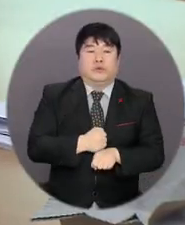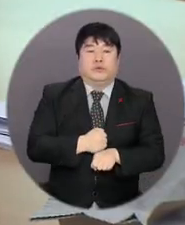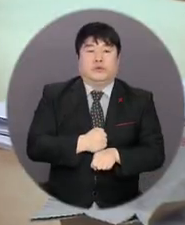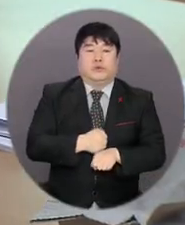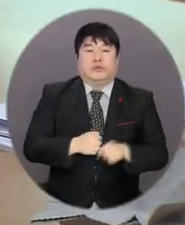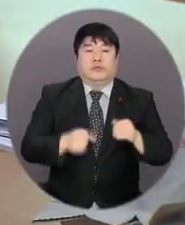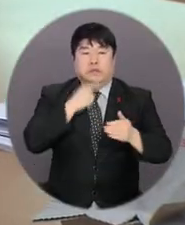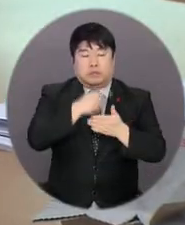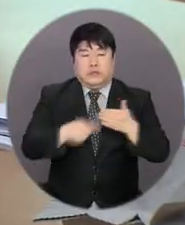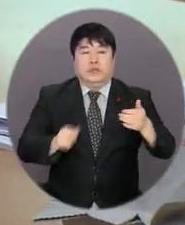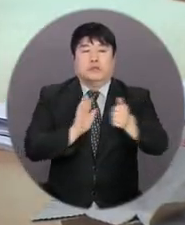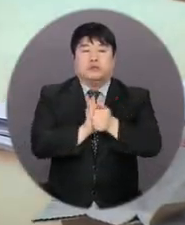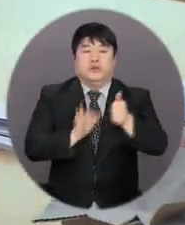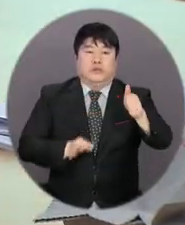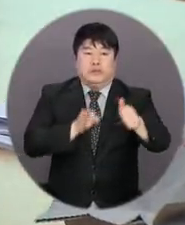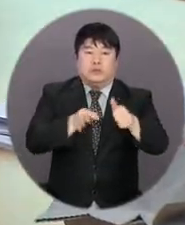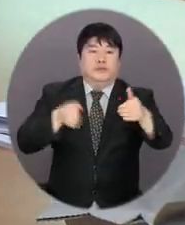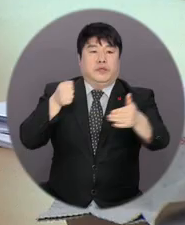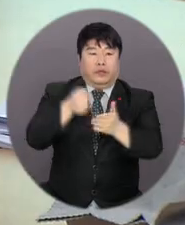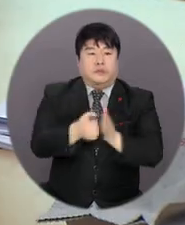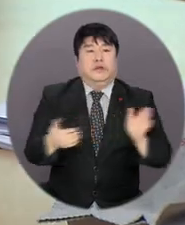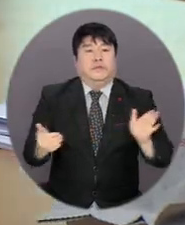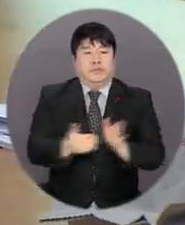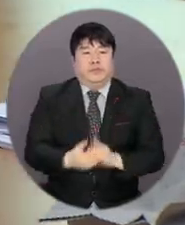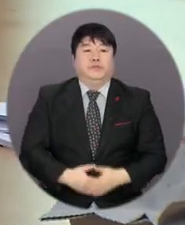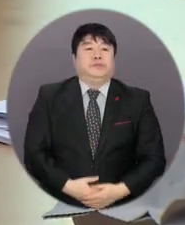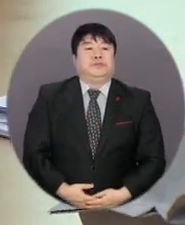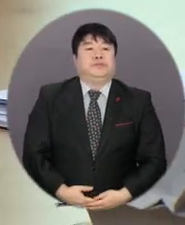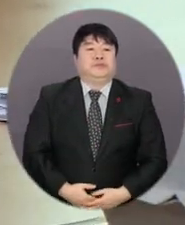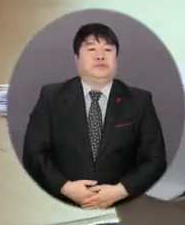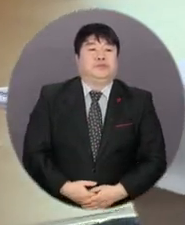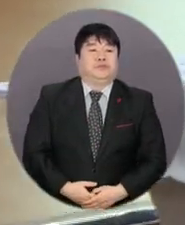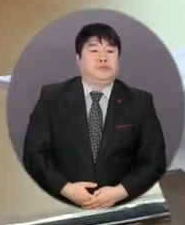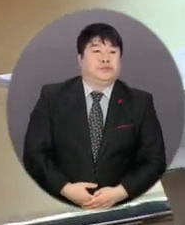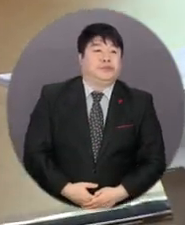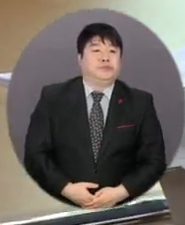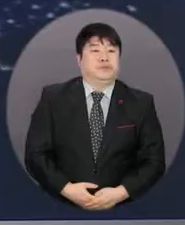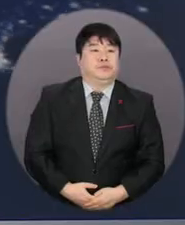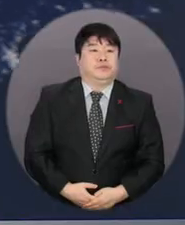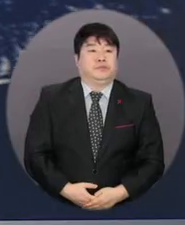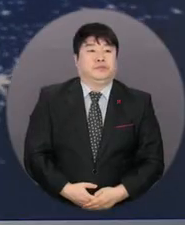고흥군 등이 재난지원금 지급을 결정했습니다.